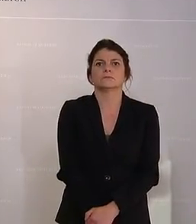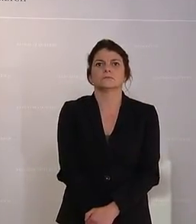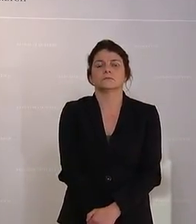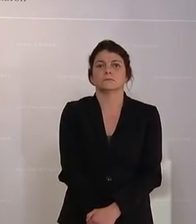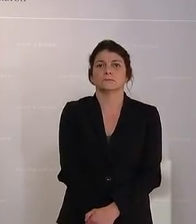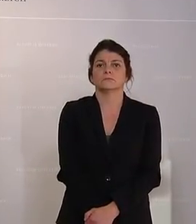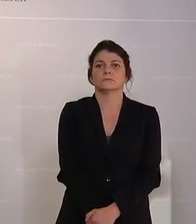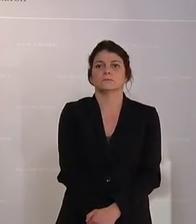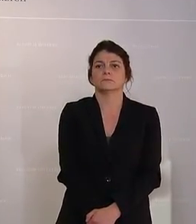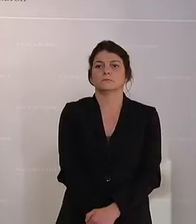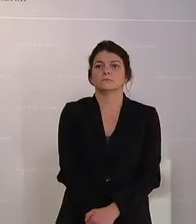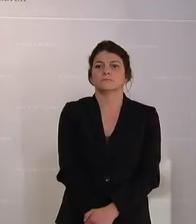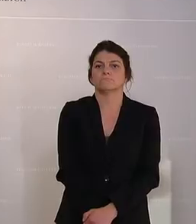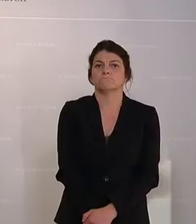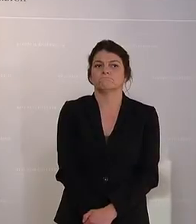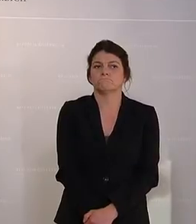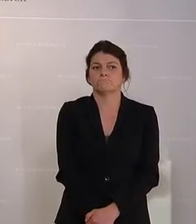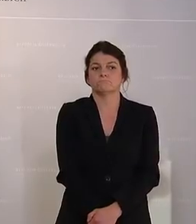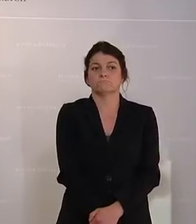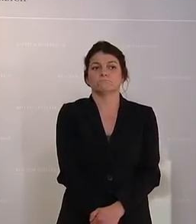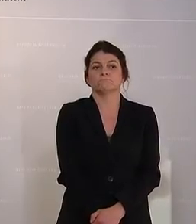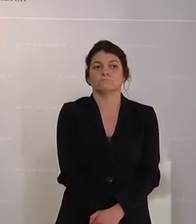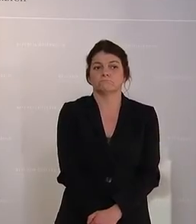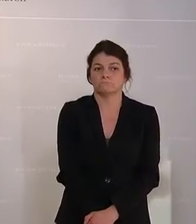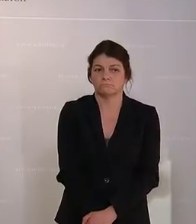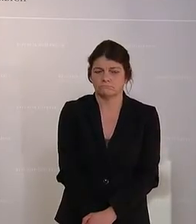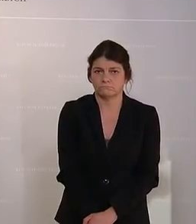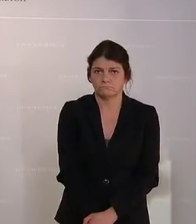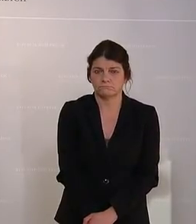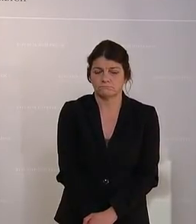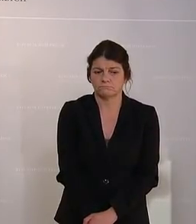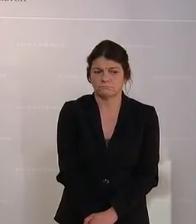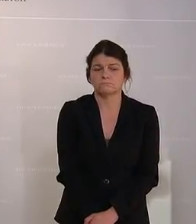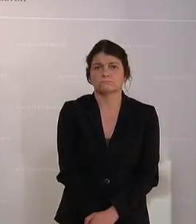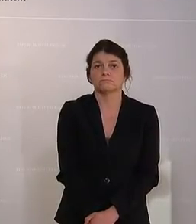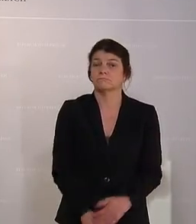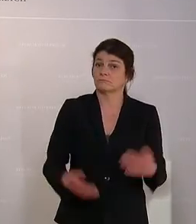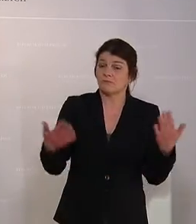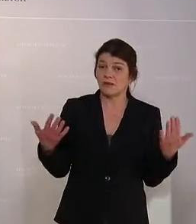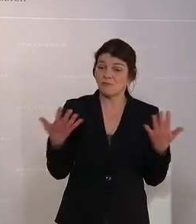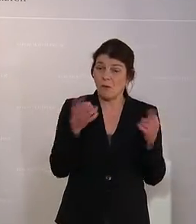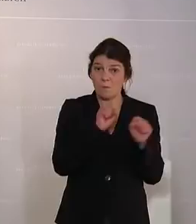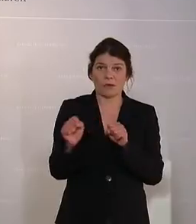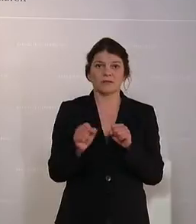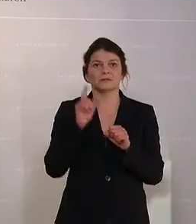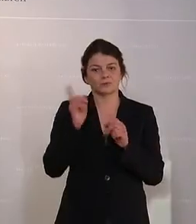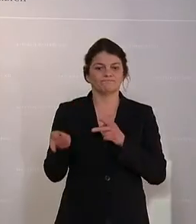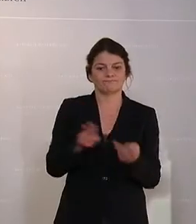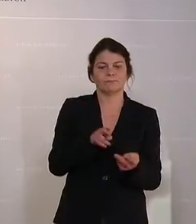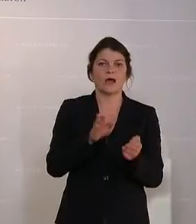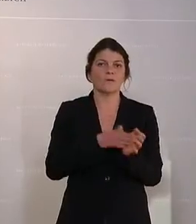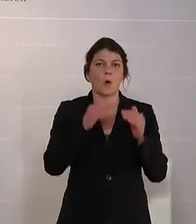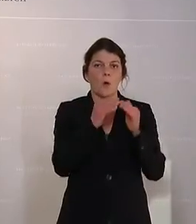Applaus Wo immer möglich soll auf Homeoffice umgestellt